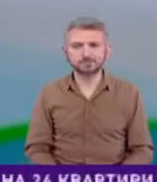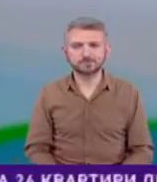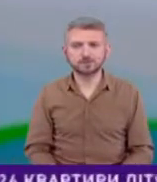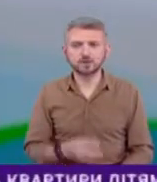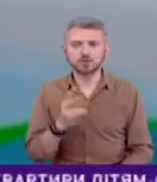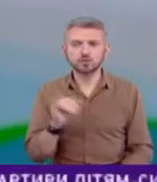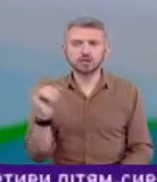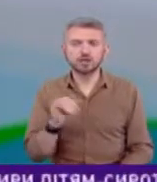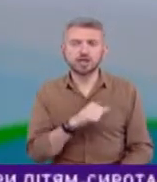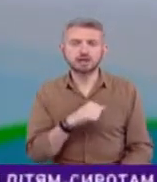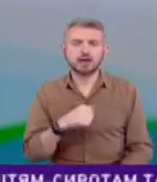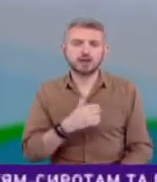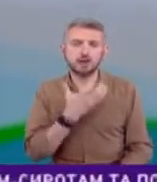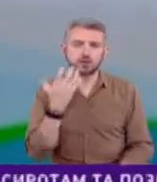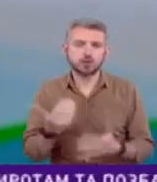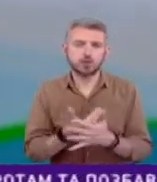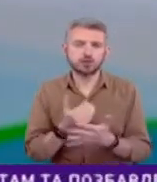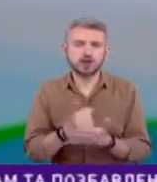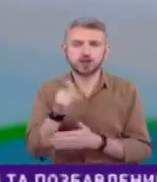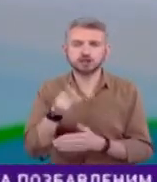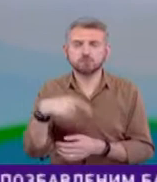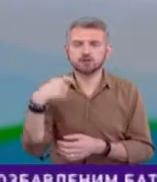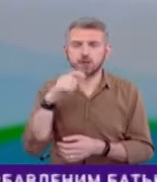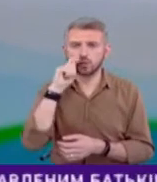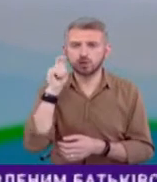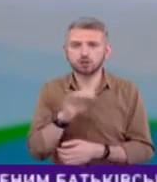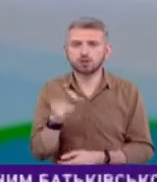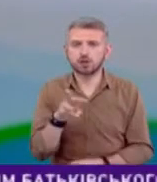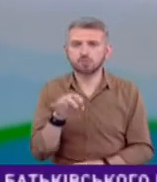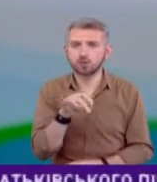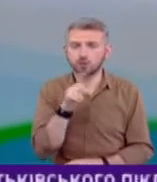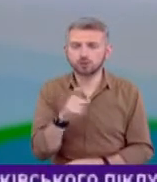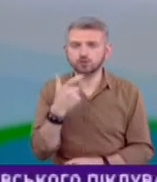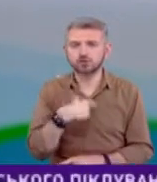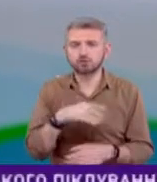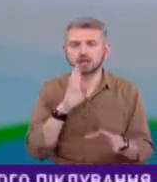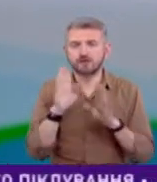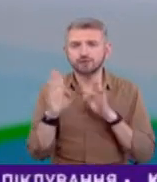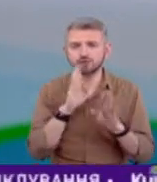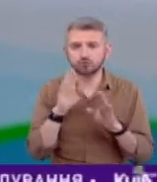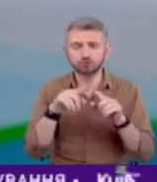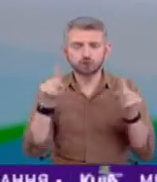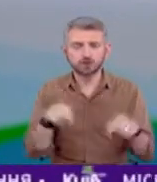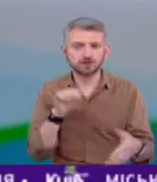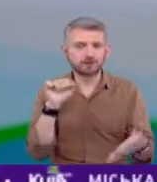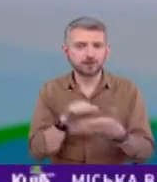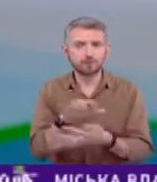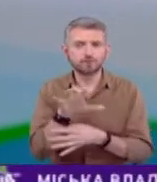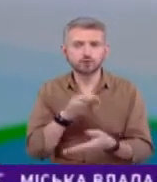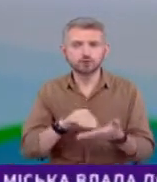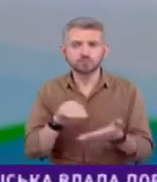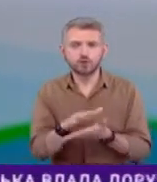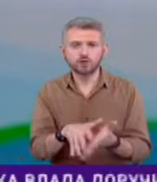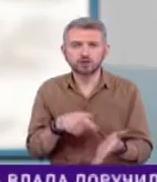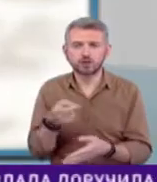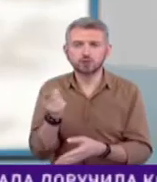Ну і найтепліша новина. Кандидат у президенти України Олександр Мороз у себе на фейсбук-сторінці виклав фото письмової заяви про